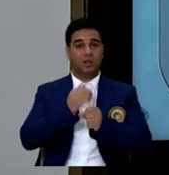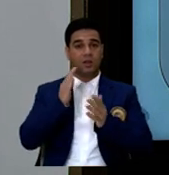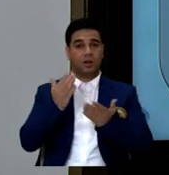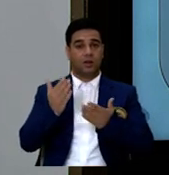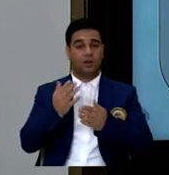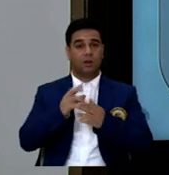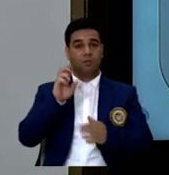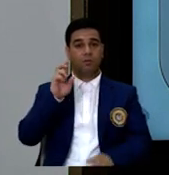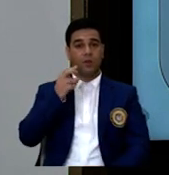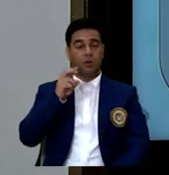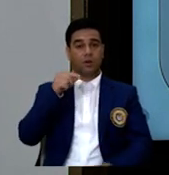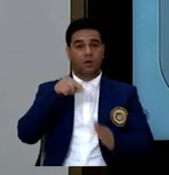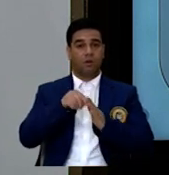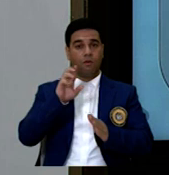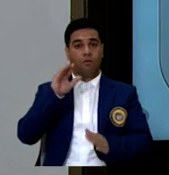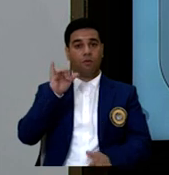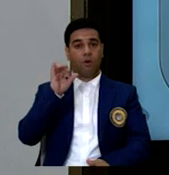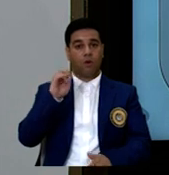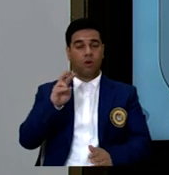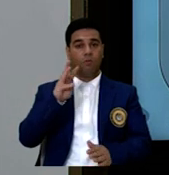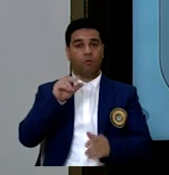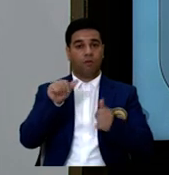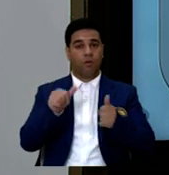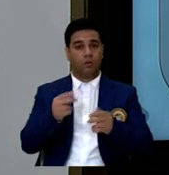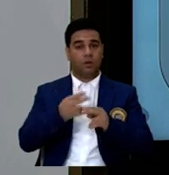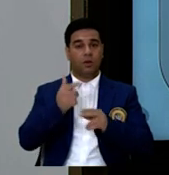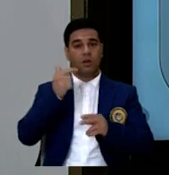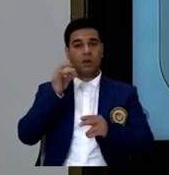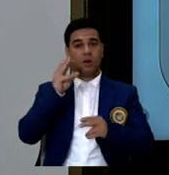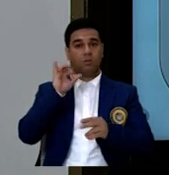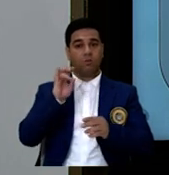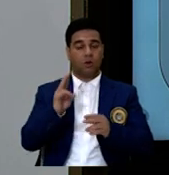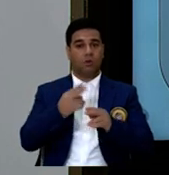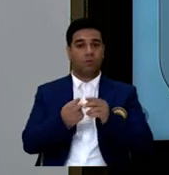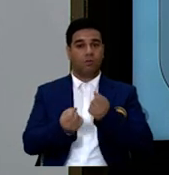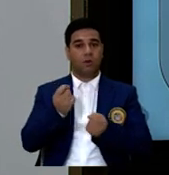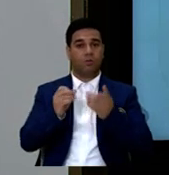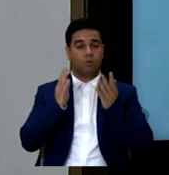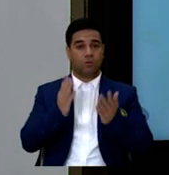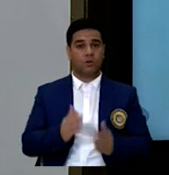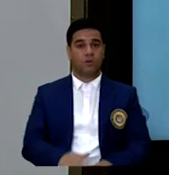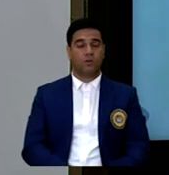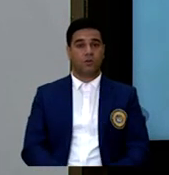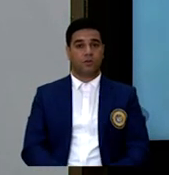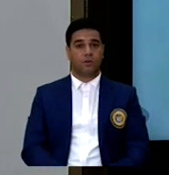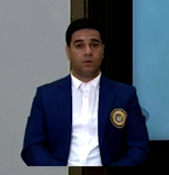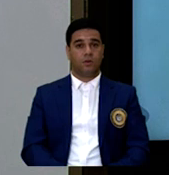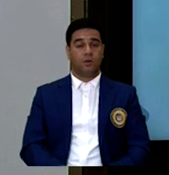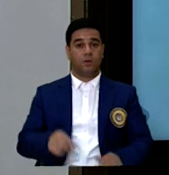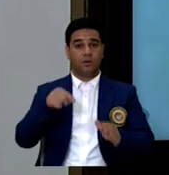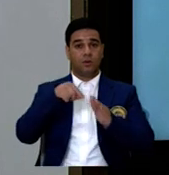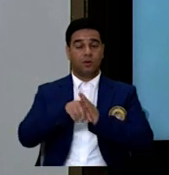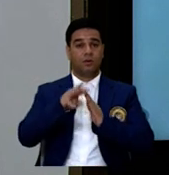chiqariladigan biologik faol moddalar, ya'ni gormonlar orqali amalga oshiriladi.